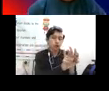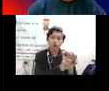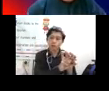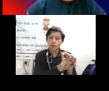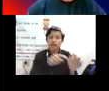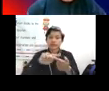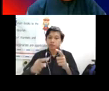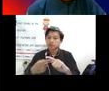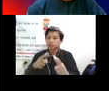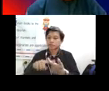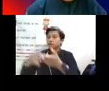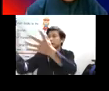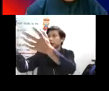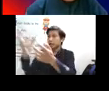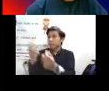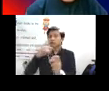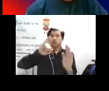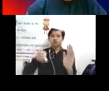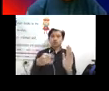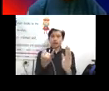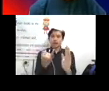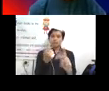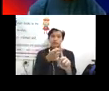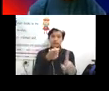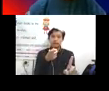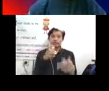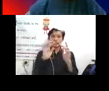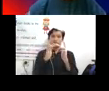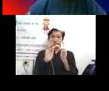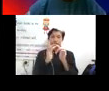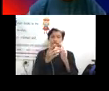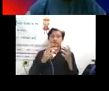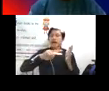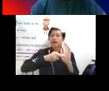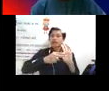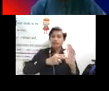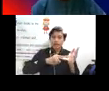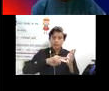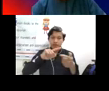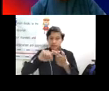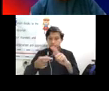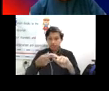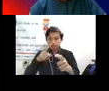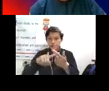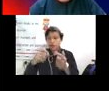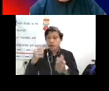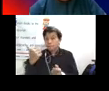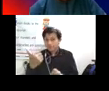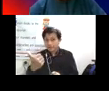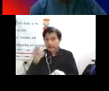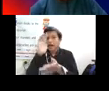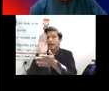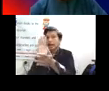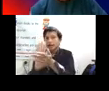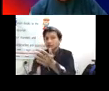pilih menu tools kemudian kita klik install web import nanti ini akan diarahkan ke Google